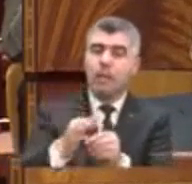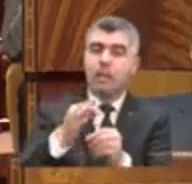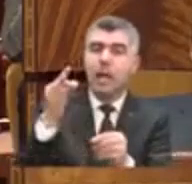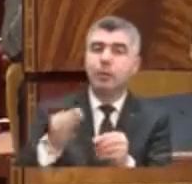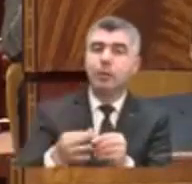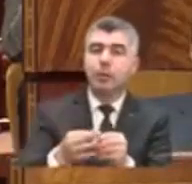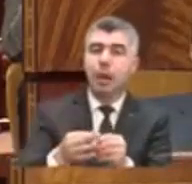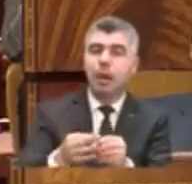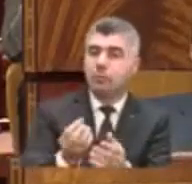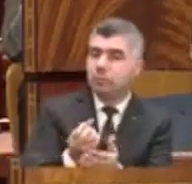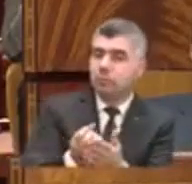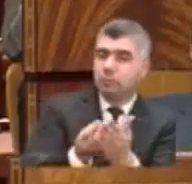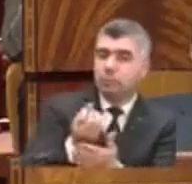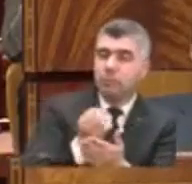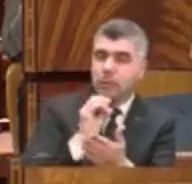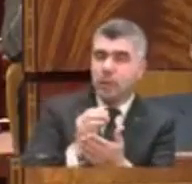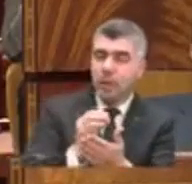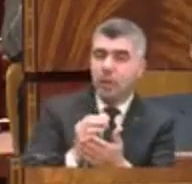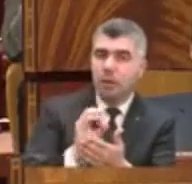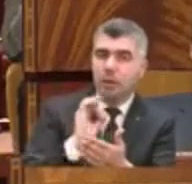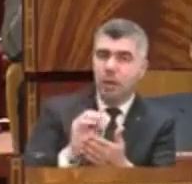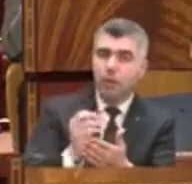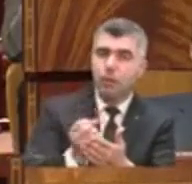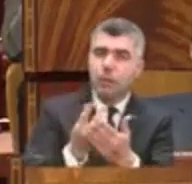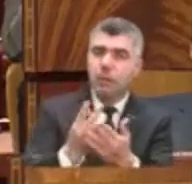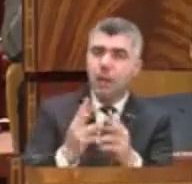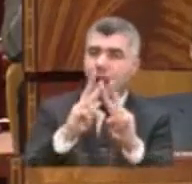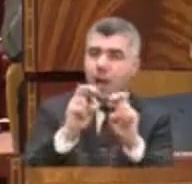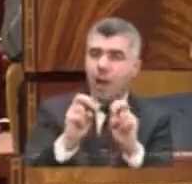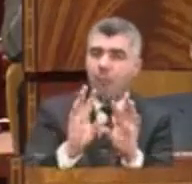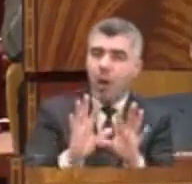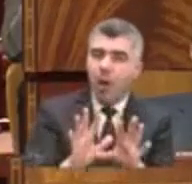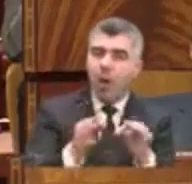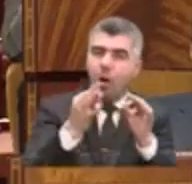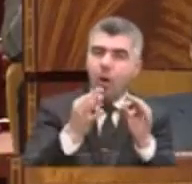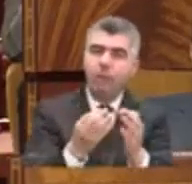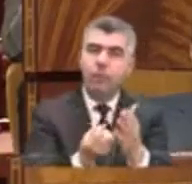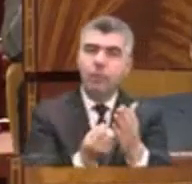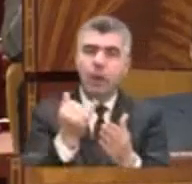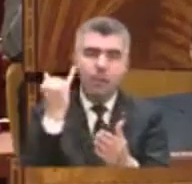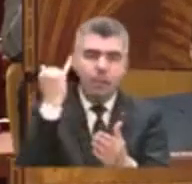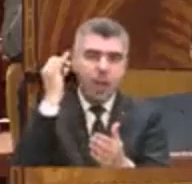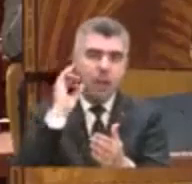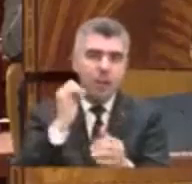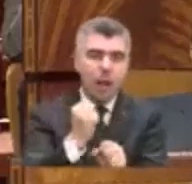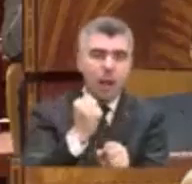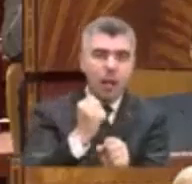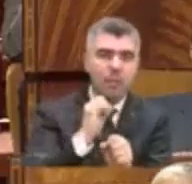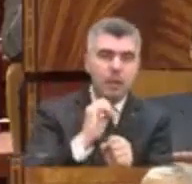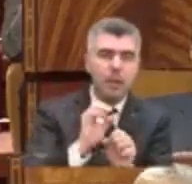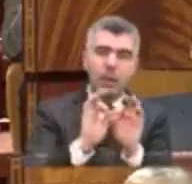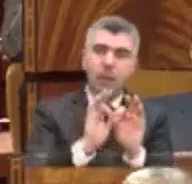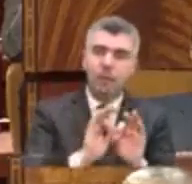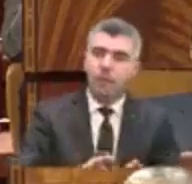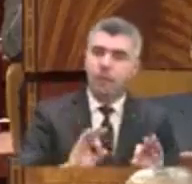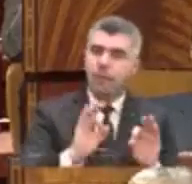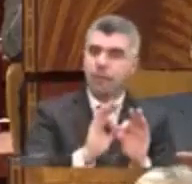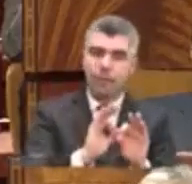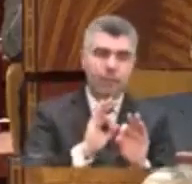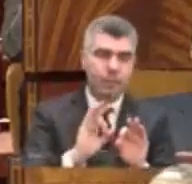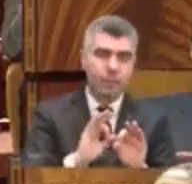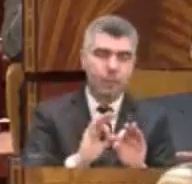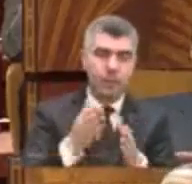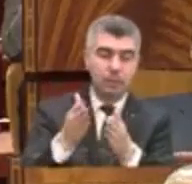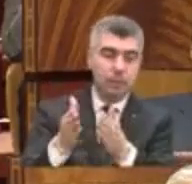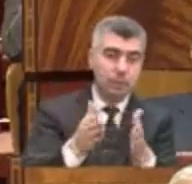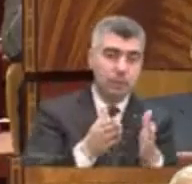العلمي والمعرفي والابتكار والابداع في طرق ومناهج التدريس وتاهيل ال عنصر البشري ايضا لابد